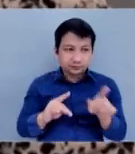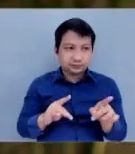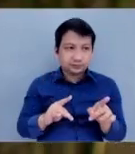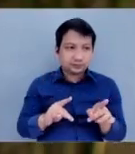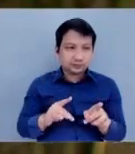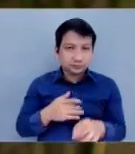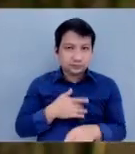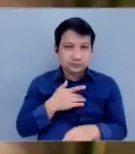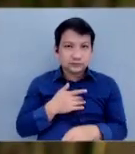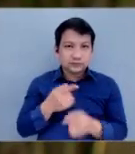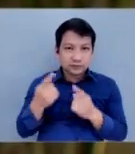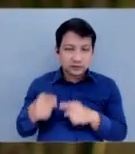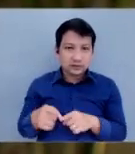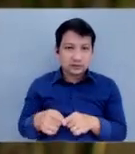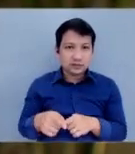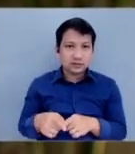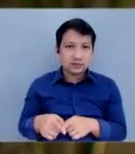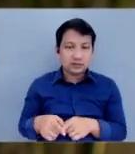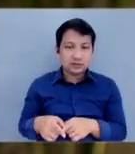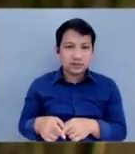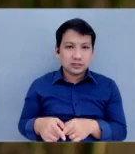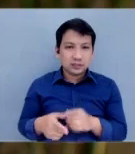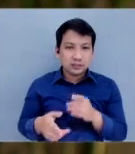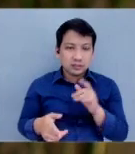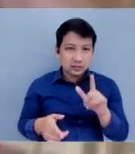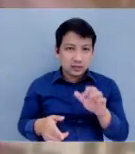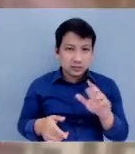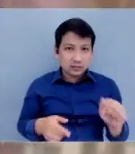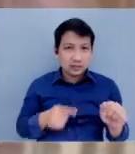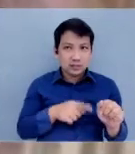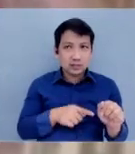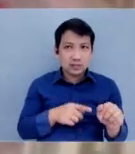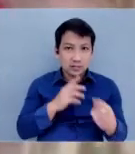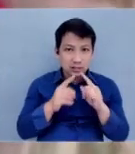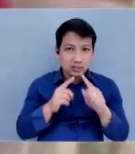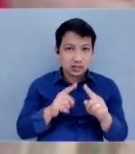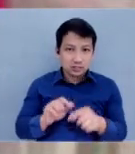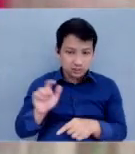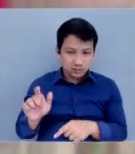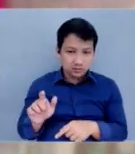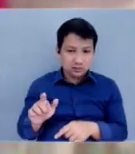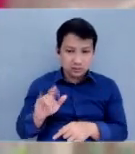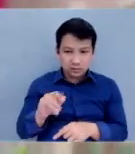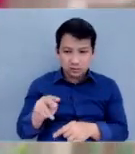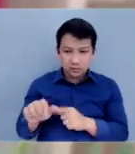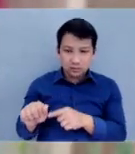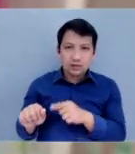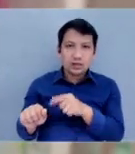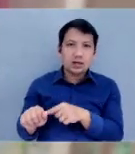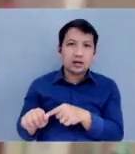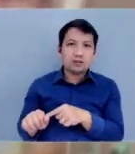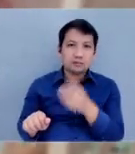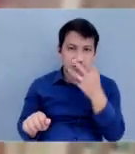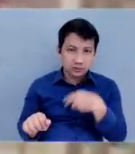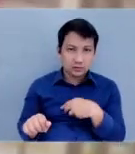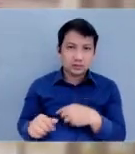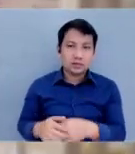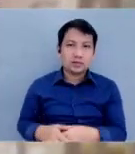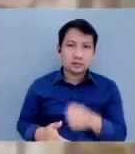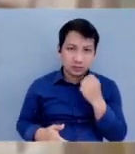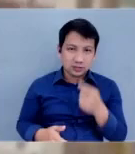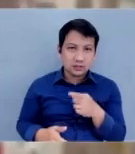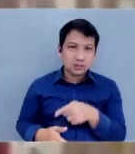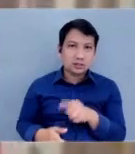nun? If ever, gusto ko, si Liam po yung kakausapin ko na kayo na muna ko atin. Kasi mas maganda po yung understanding ni